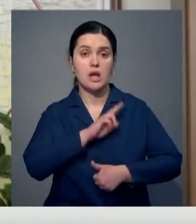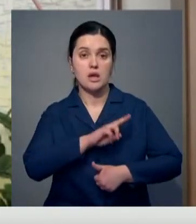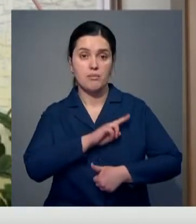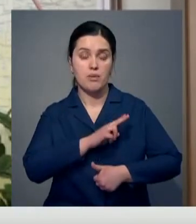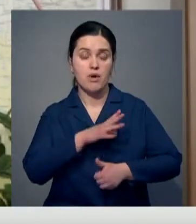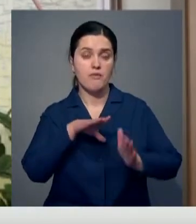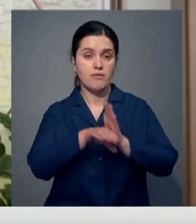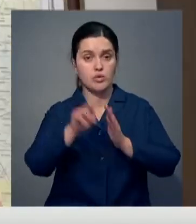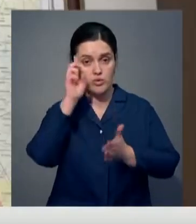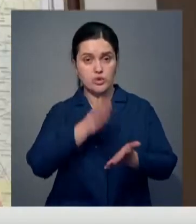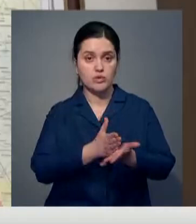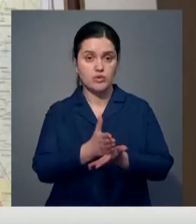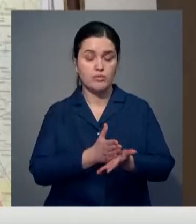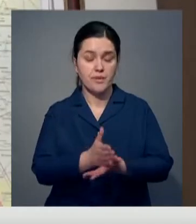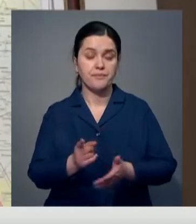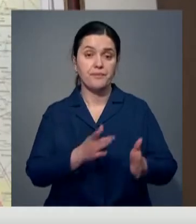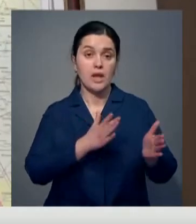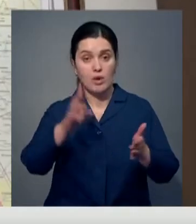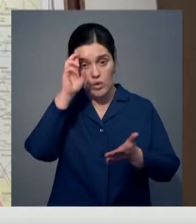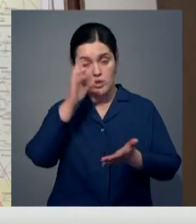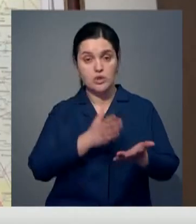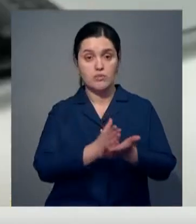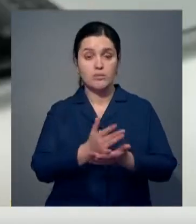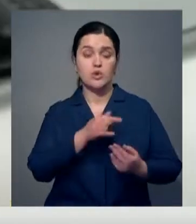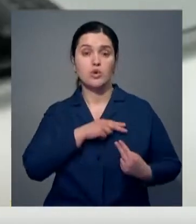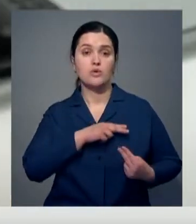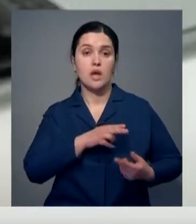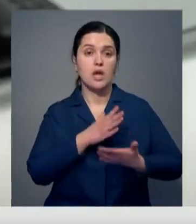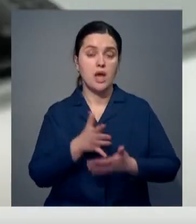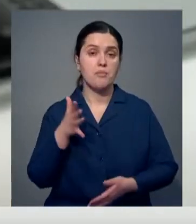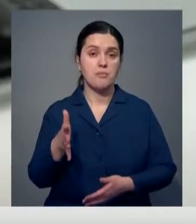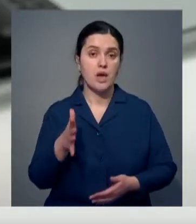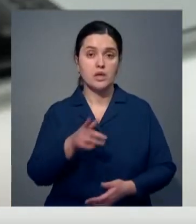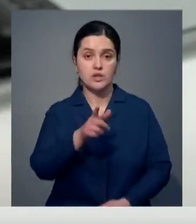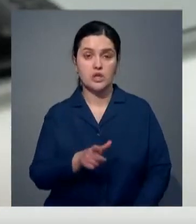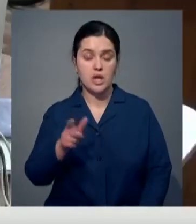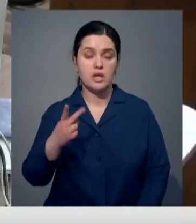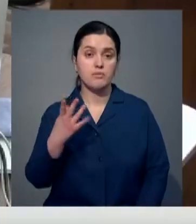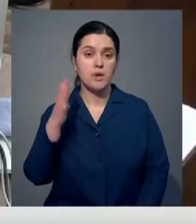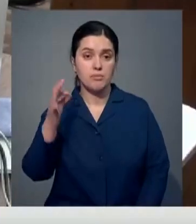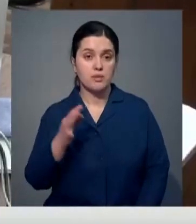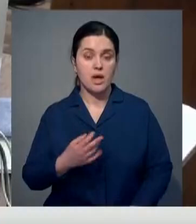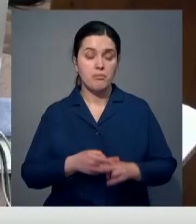сфере государственной службы. В системе государственной службы сегодня трудится свыше 5000 человек. 25% из них